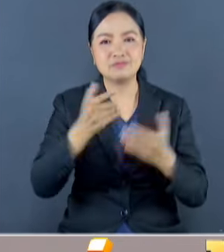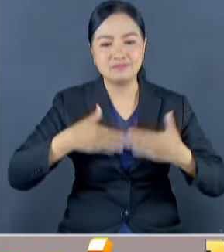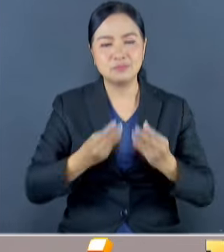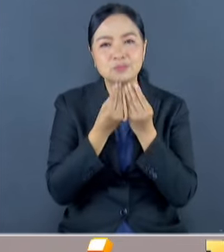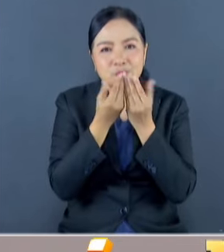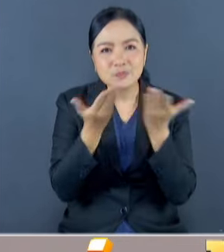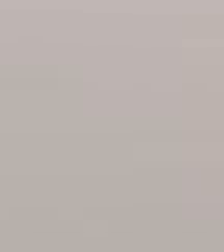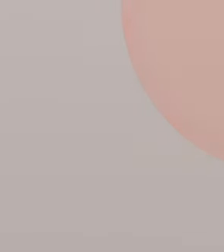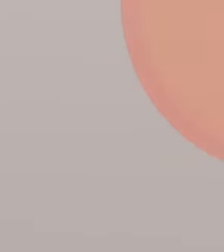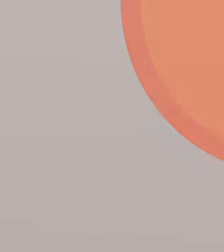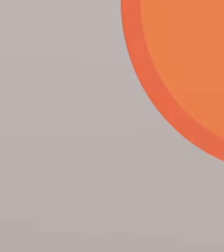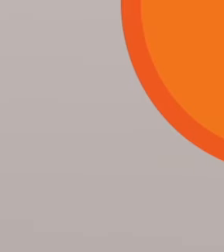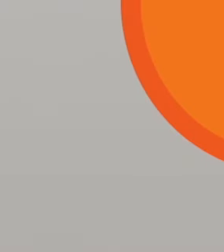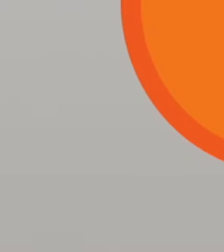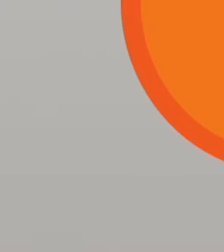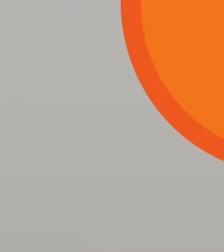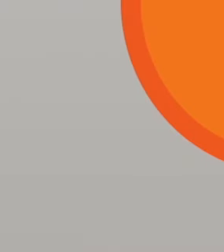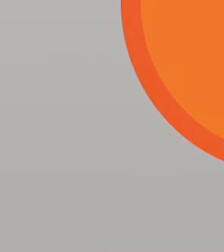จำนวนมากเลยนะ